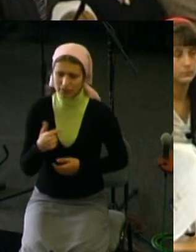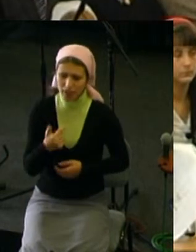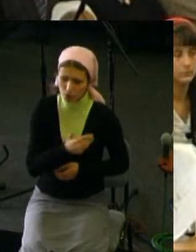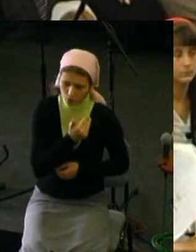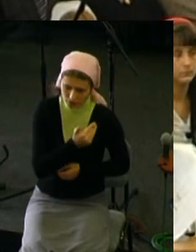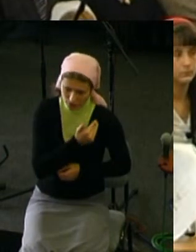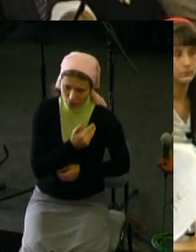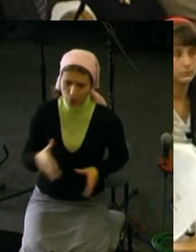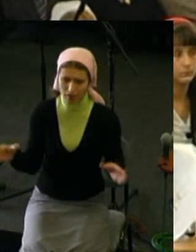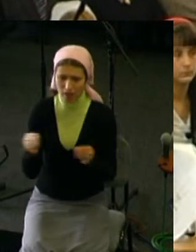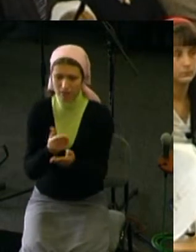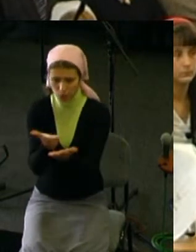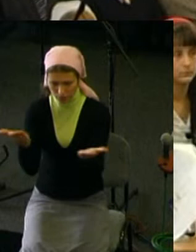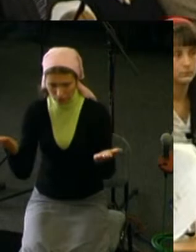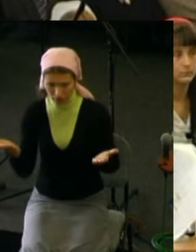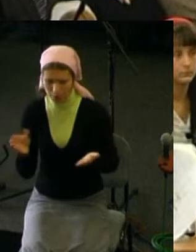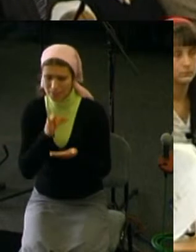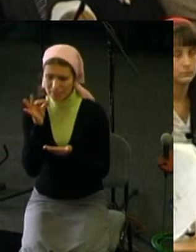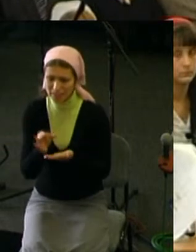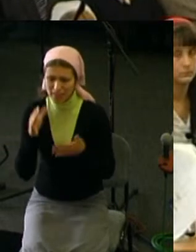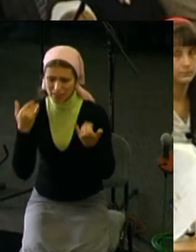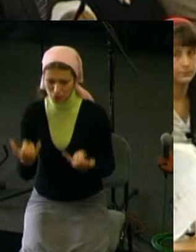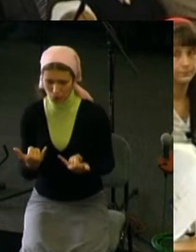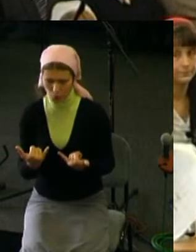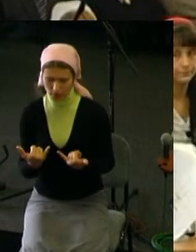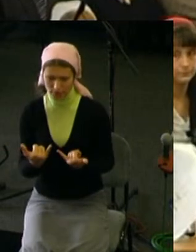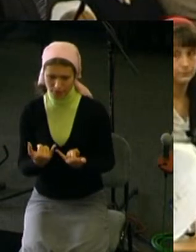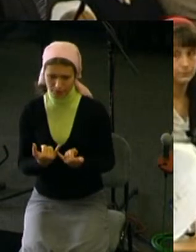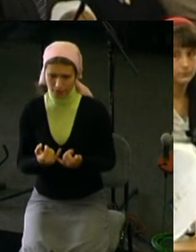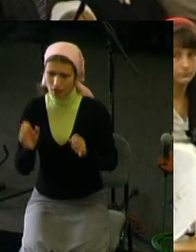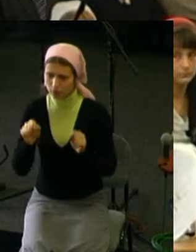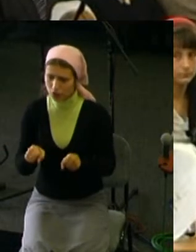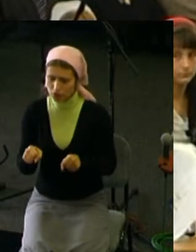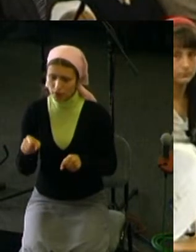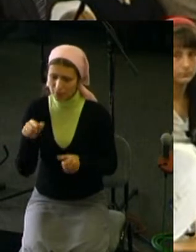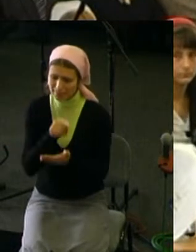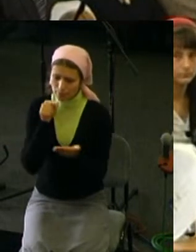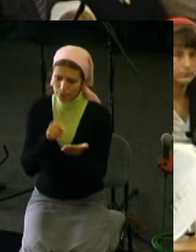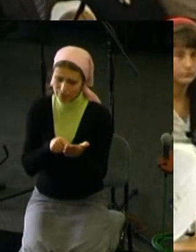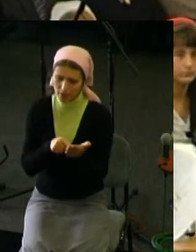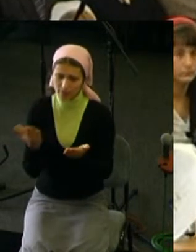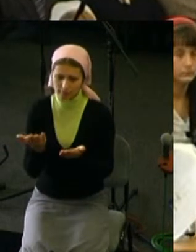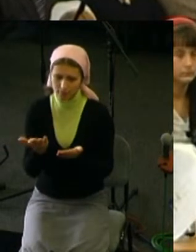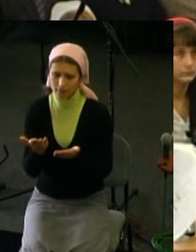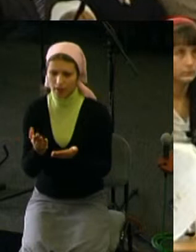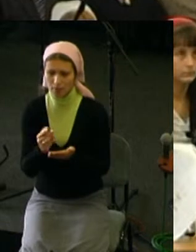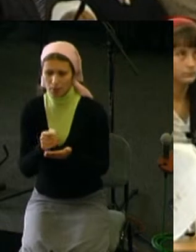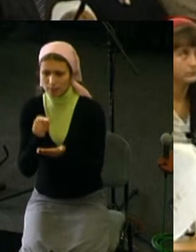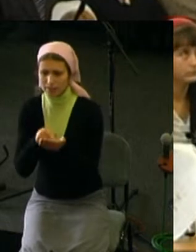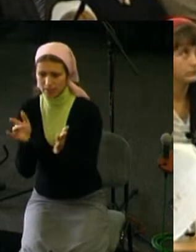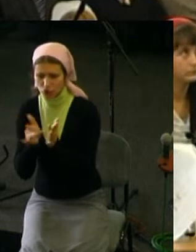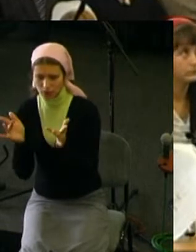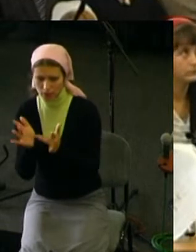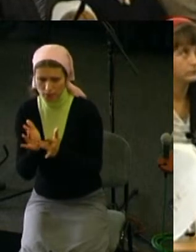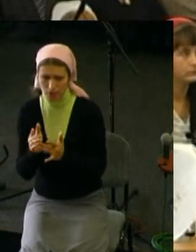я хотів ми з вами разом сказати сьогодні Можливо на це питання яке поставив